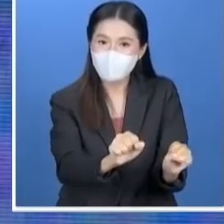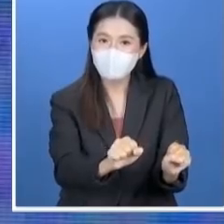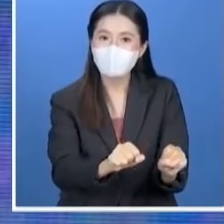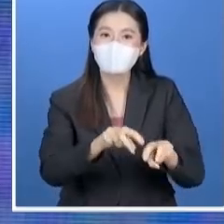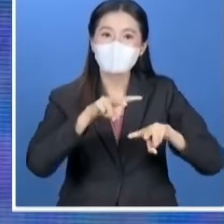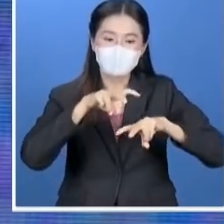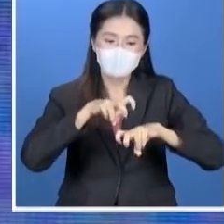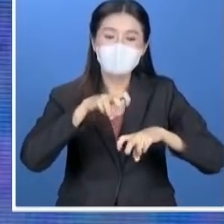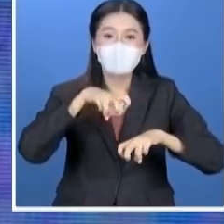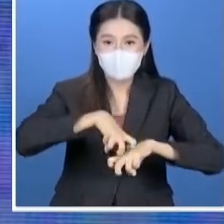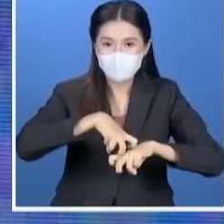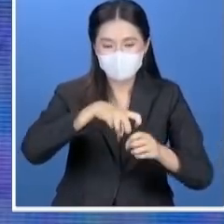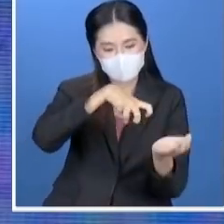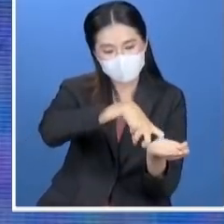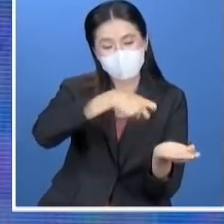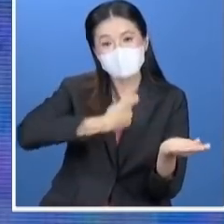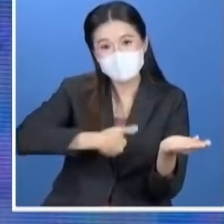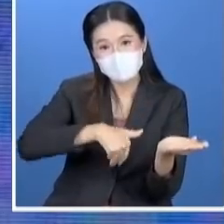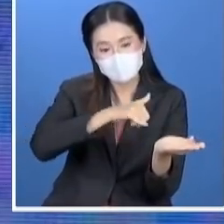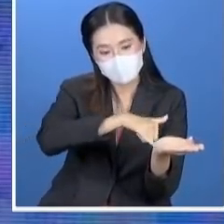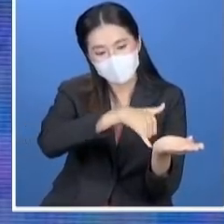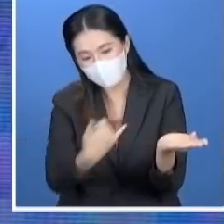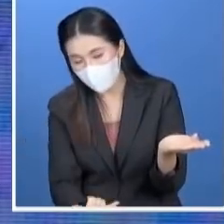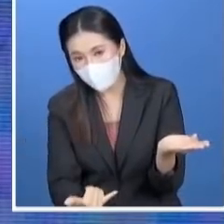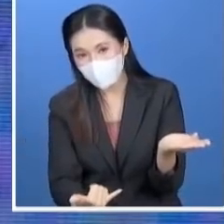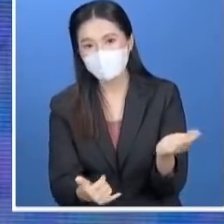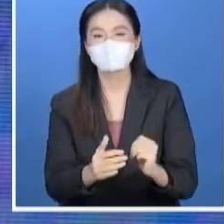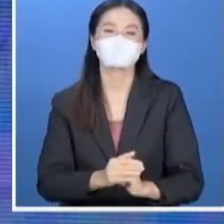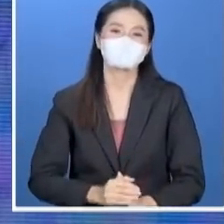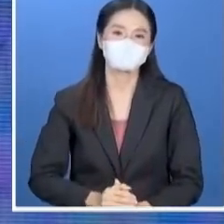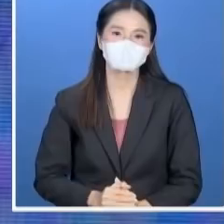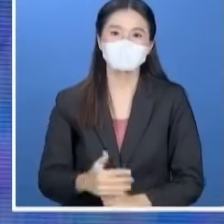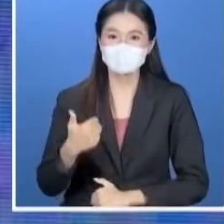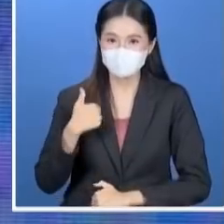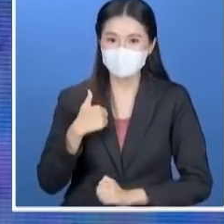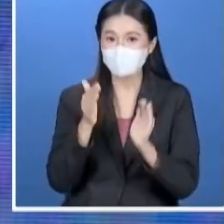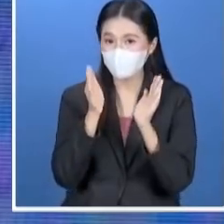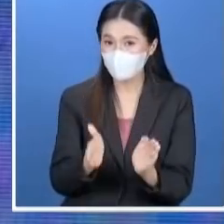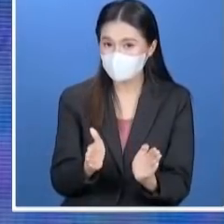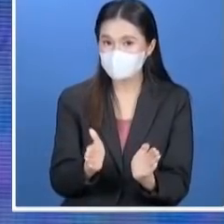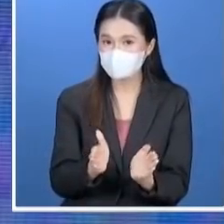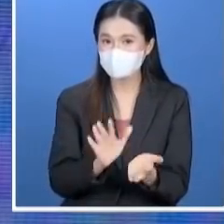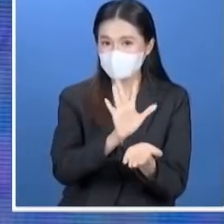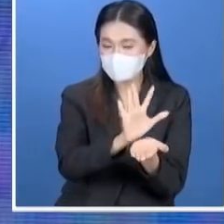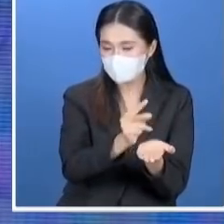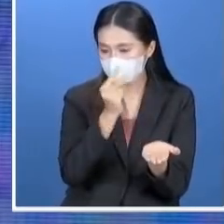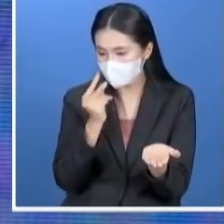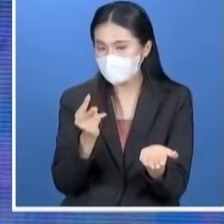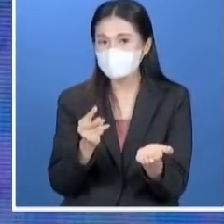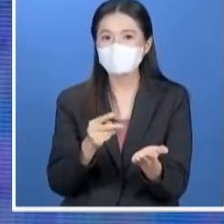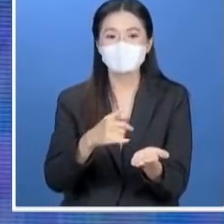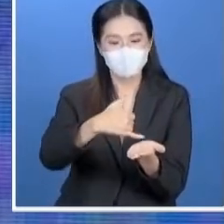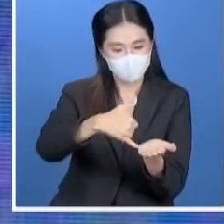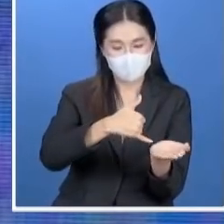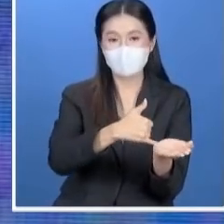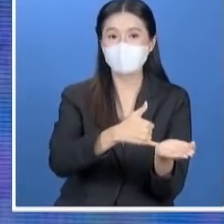ไปฉี่แล้วก็พัดตกเรือไปนะครับแล้วก็มีพยานบุคคลบนเรือเห็นเช่นเดียวกันว่าคุณแตงโมเดิน